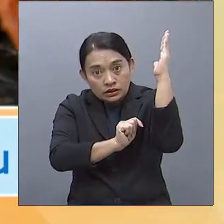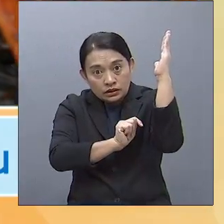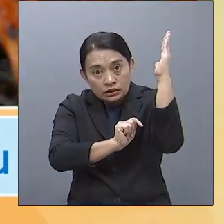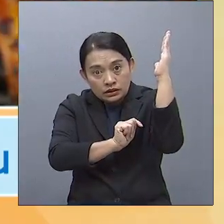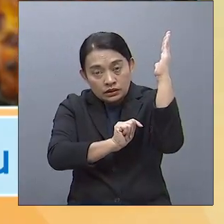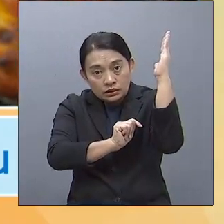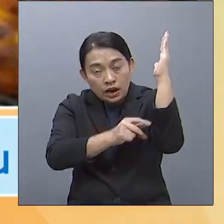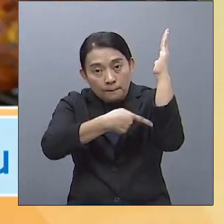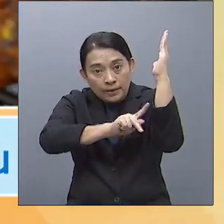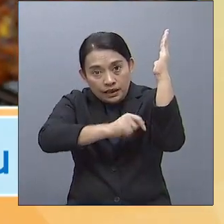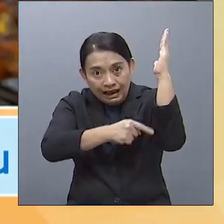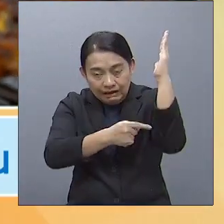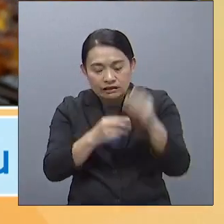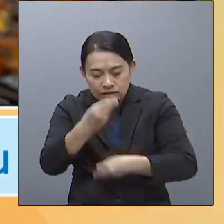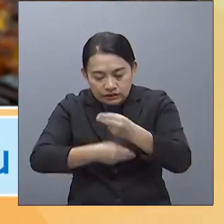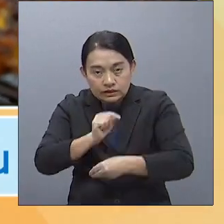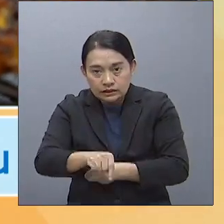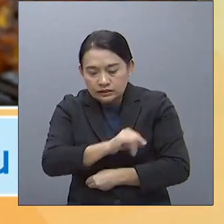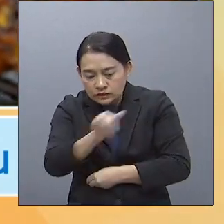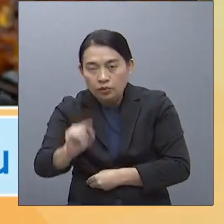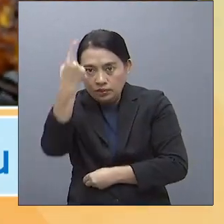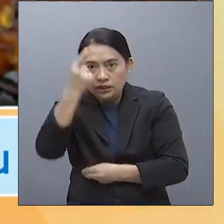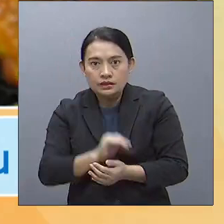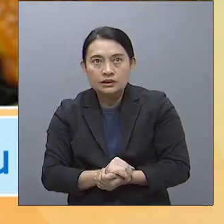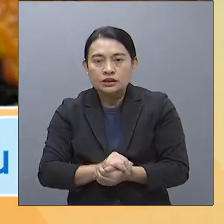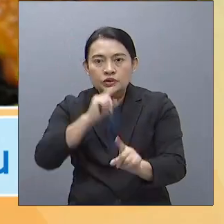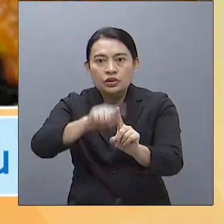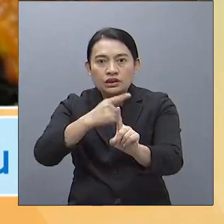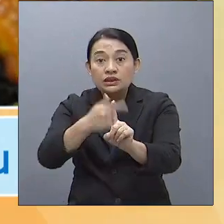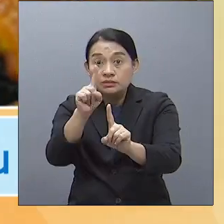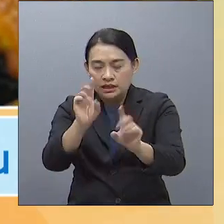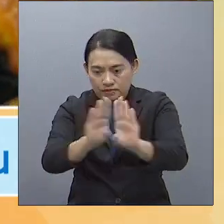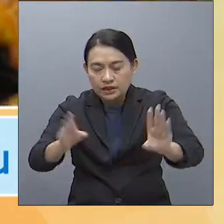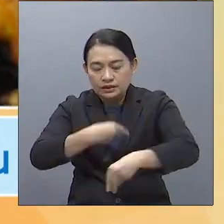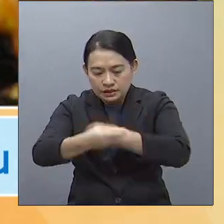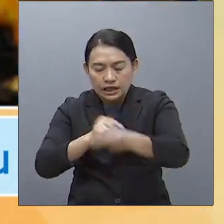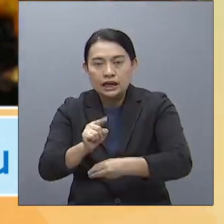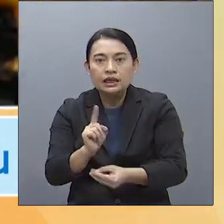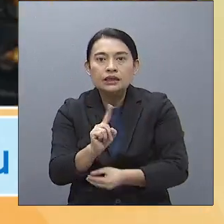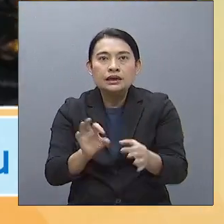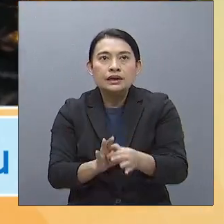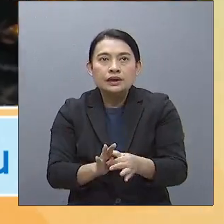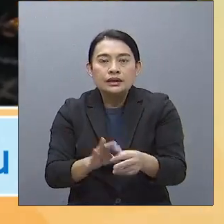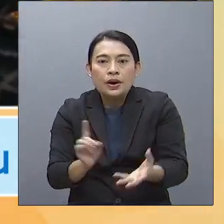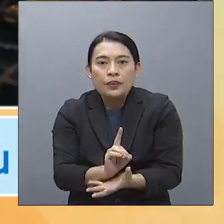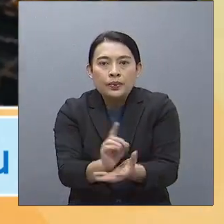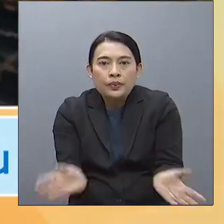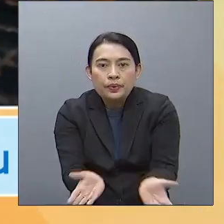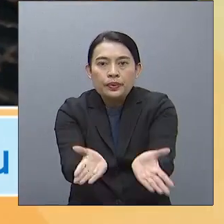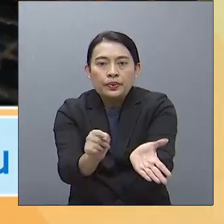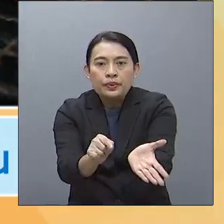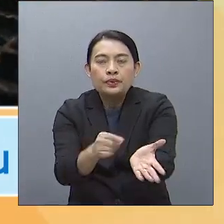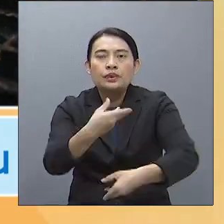ยากกินข้าวหมกไก่ป้าเป็ดที่พังงาอีกครั้งนึ ง พฤศจิกายนเทศกาลลอยกระทงเปิดขายแค่10วันเท่านั้นค่ะ ทีมง